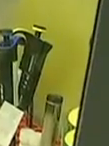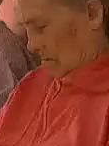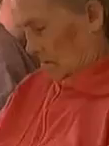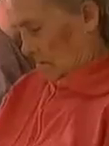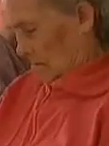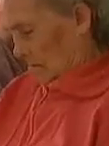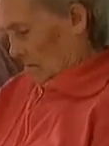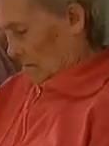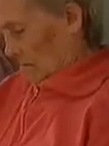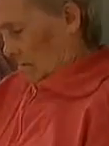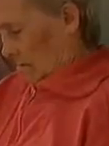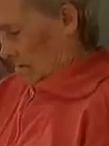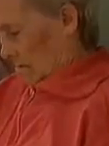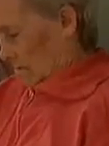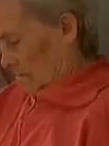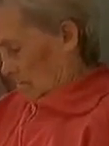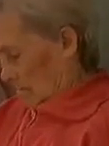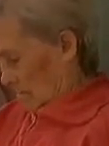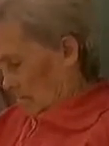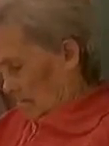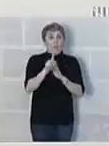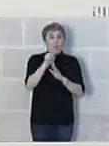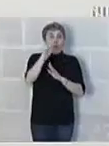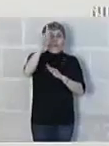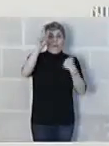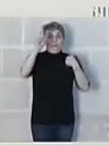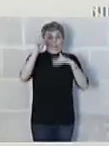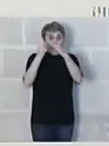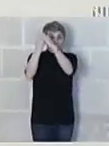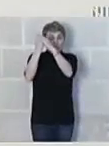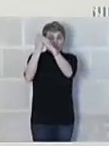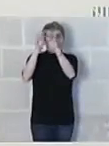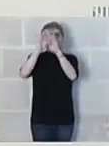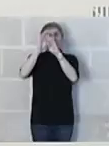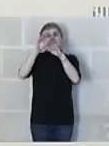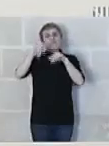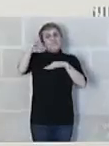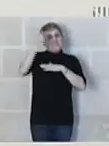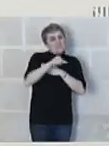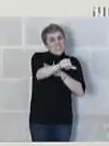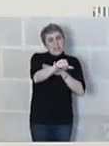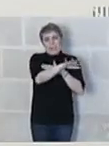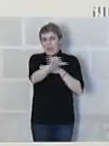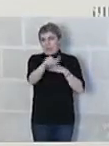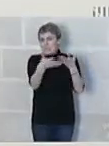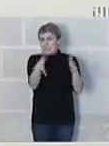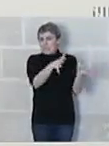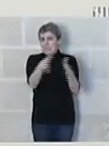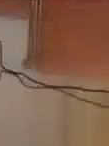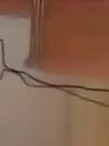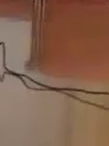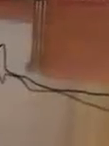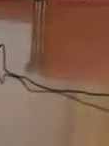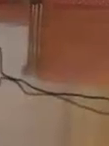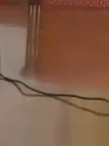les residències, i així poder controlar el pic de contagis. Que se preveu que s'irà cap a la setmana que ve, però això tot són